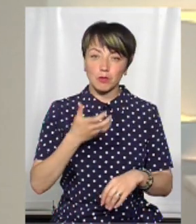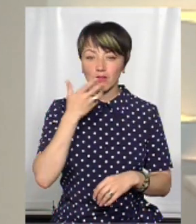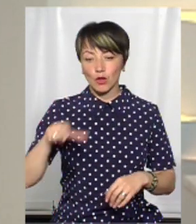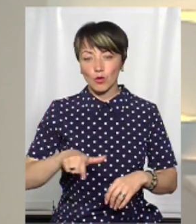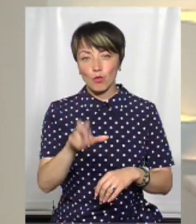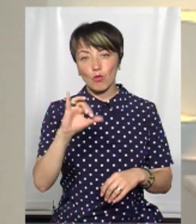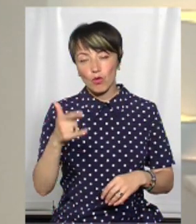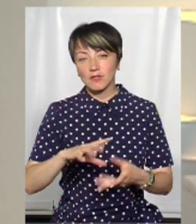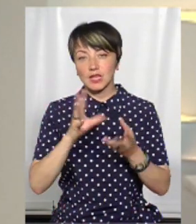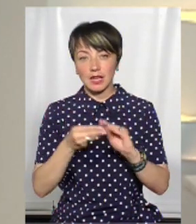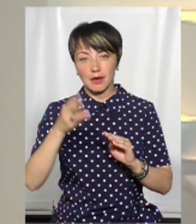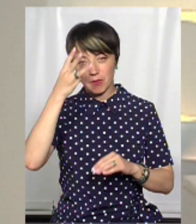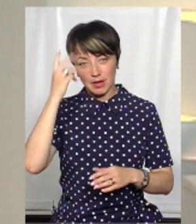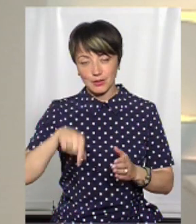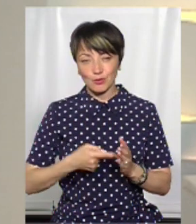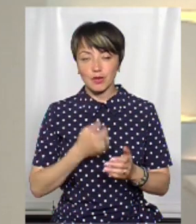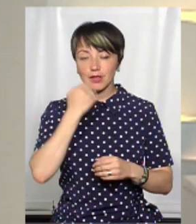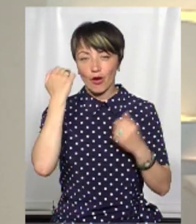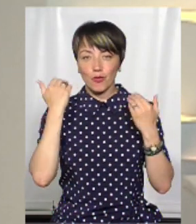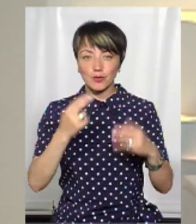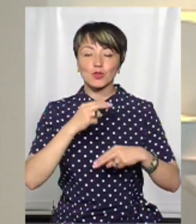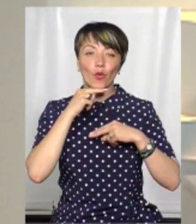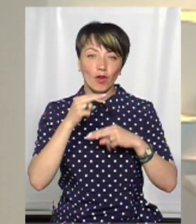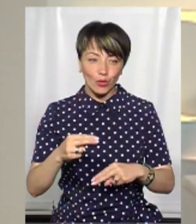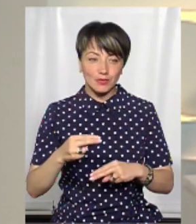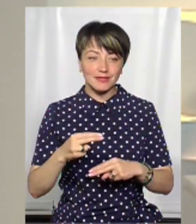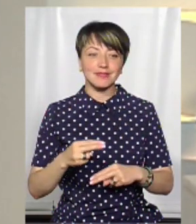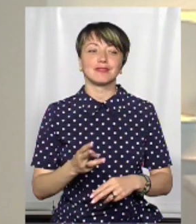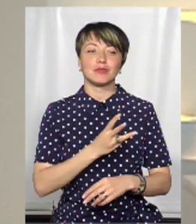Південному Бузі та взагалі у Хмельницькому. Дякую